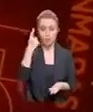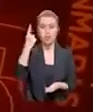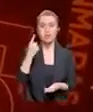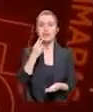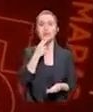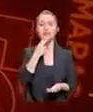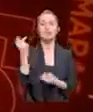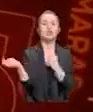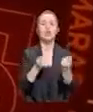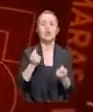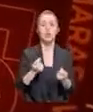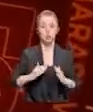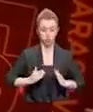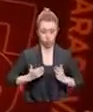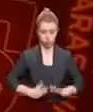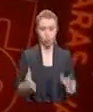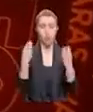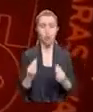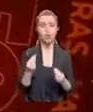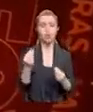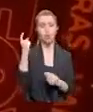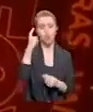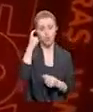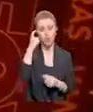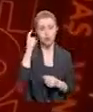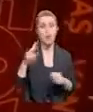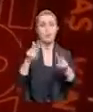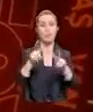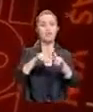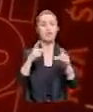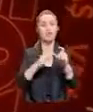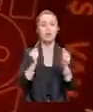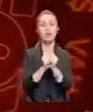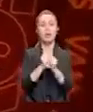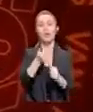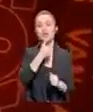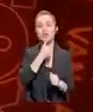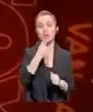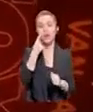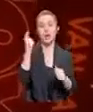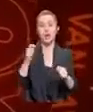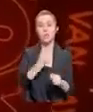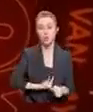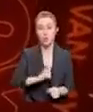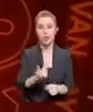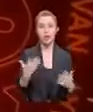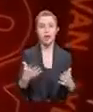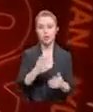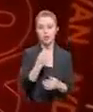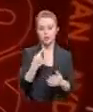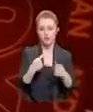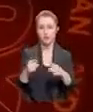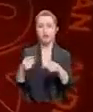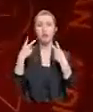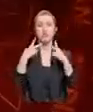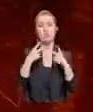kadının görevinin çocuk doğurmak olduğu anlayışını Mehmet Ali Çelebi ile eşinin üzerinden yaptığı uyarıyla hatta daha birçok